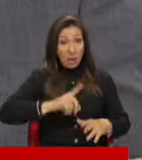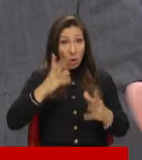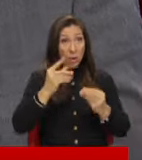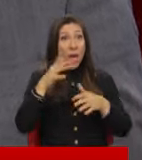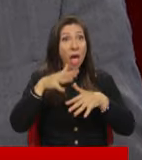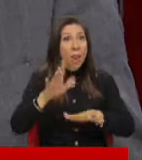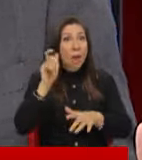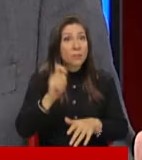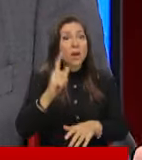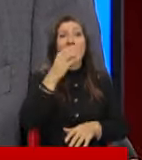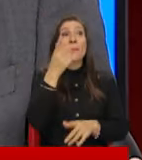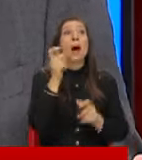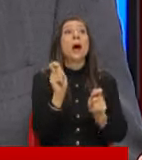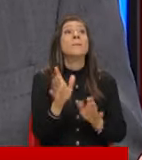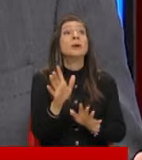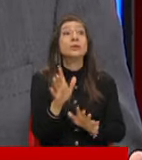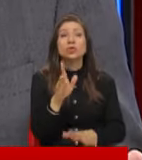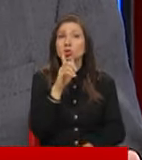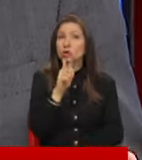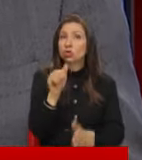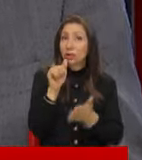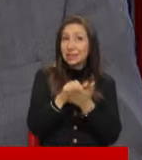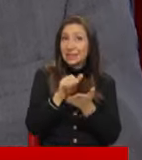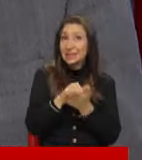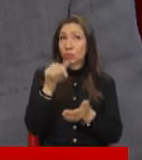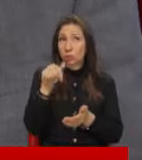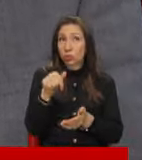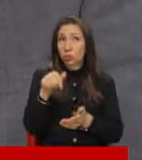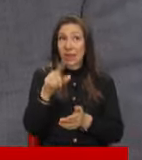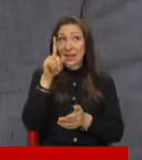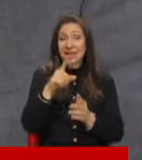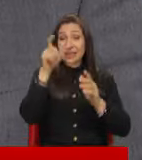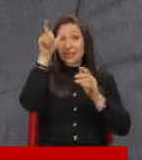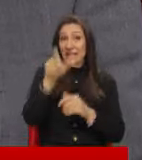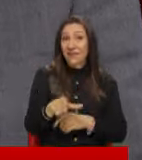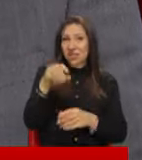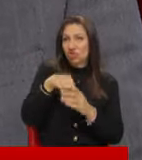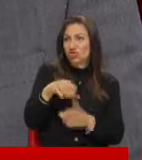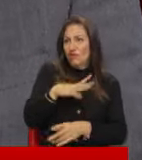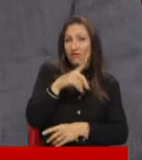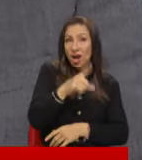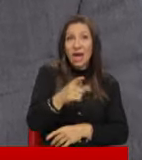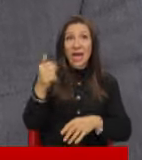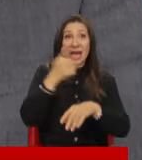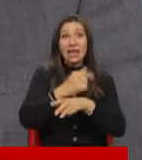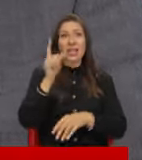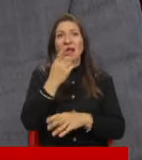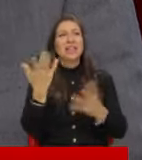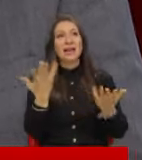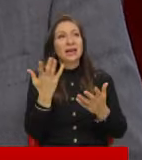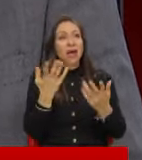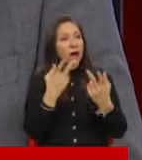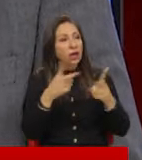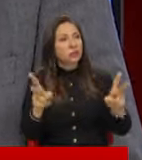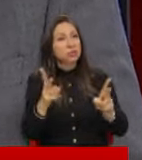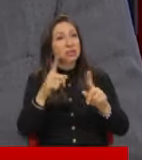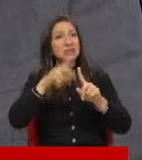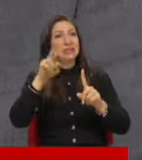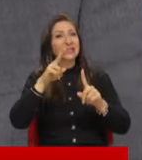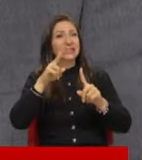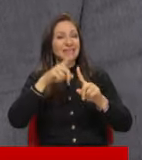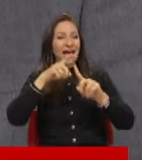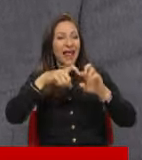bir Allah'ın kulu haberdar etmedi Sözcü gazetesinin de bugün ilk sayfasında yer alıyor yani iktidara ne kadar yer açılmış ne kadar yer